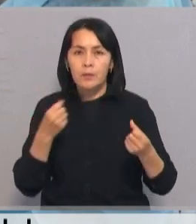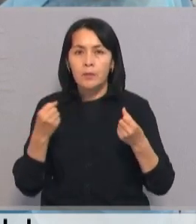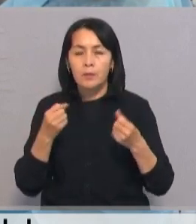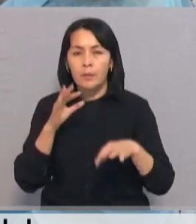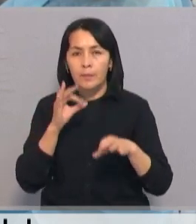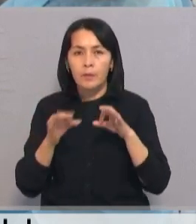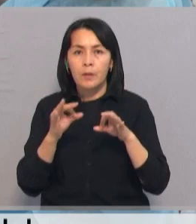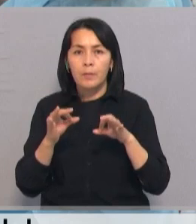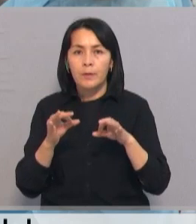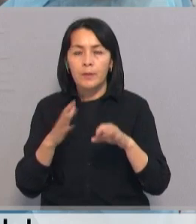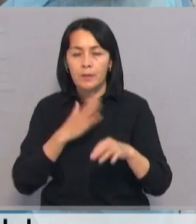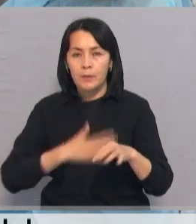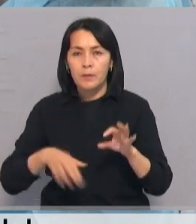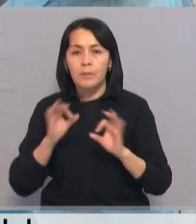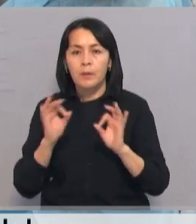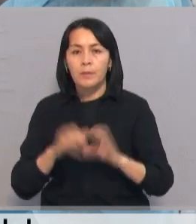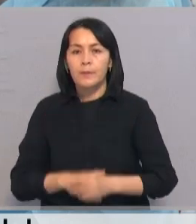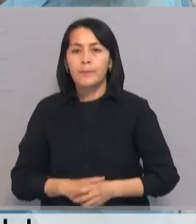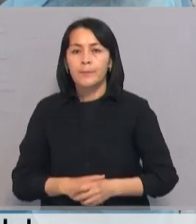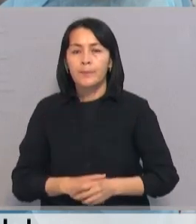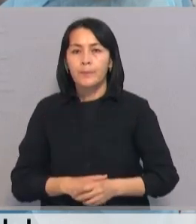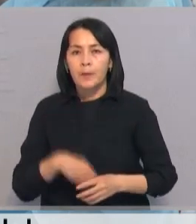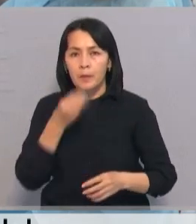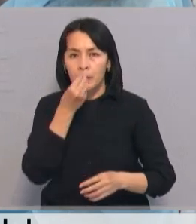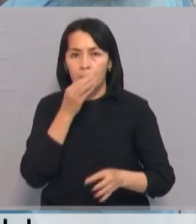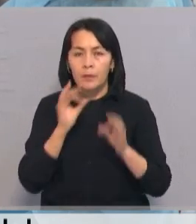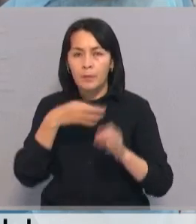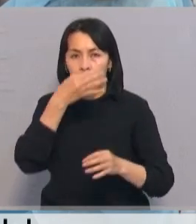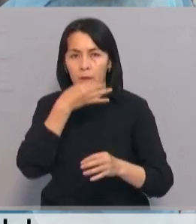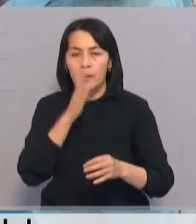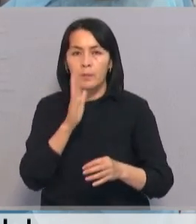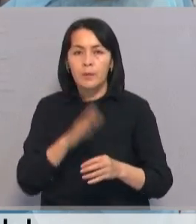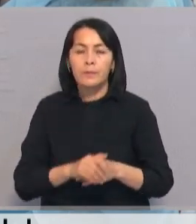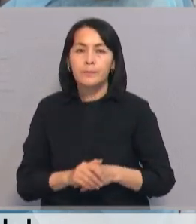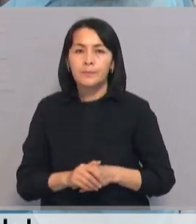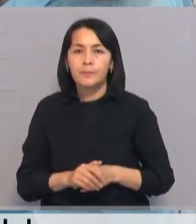Жалпы жағдайым жақсы, аппетит жақсы, дәрілерді қабылдап жатырмыз.